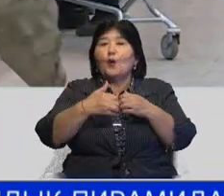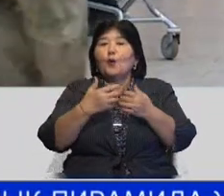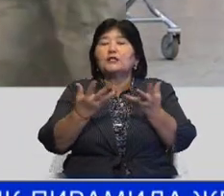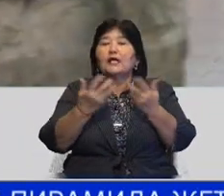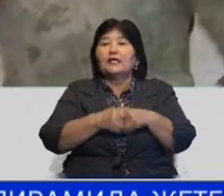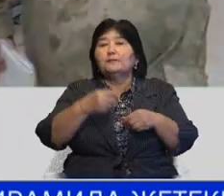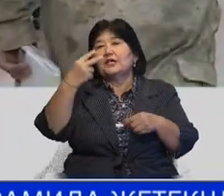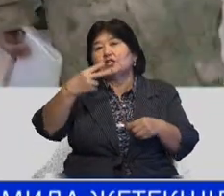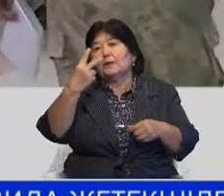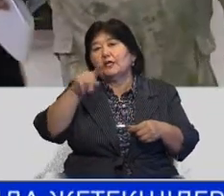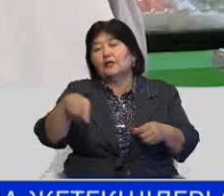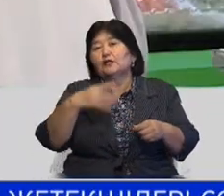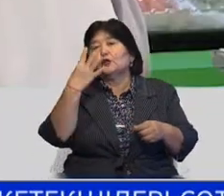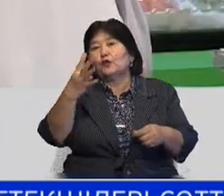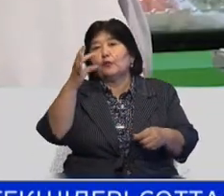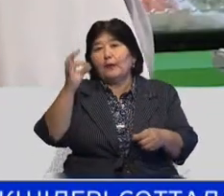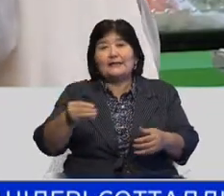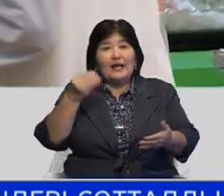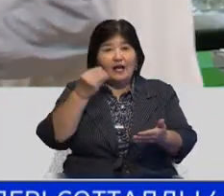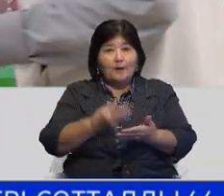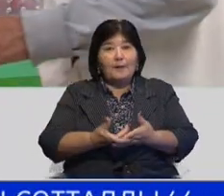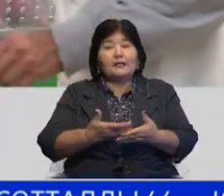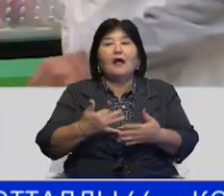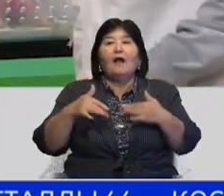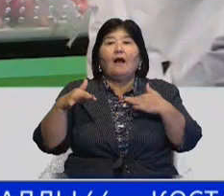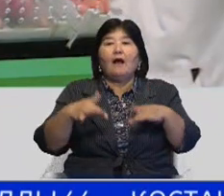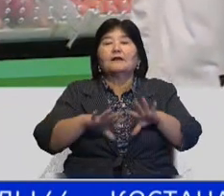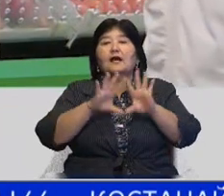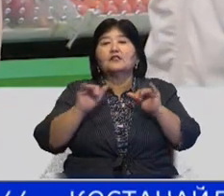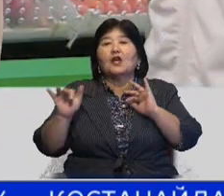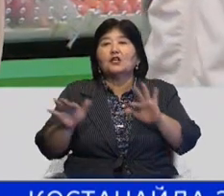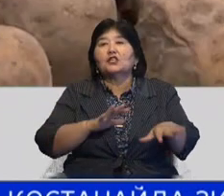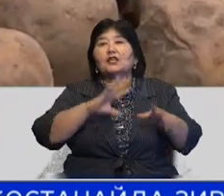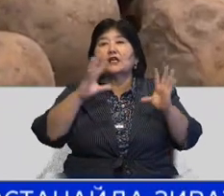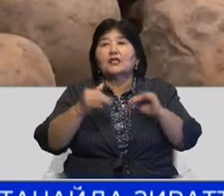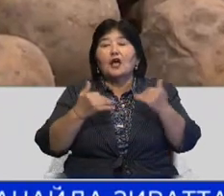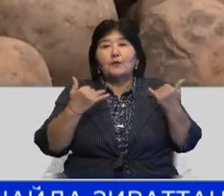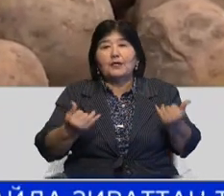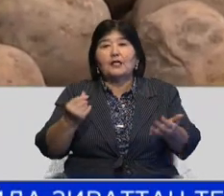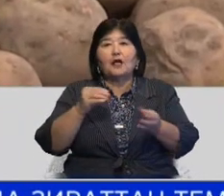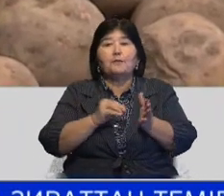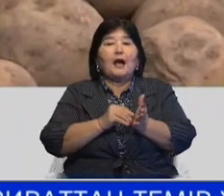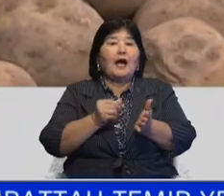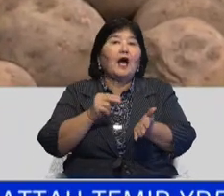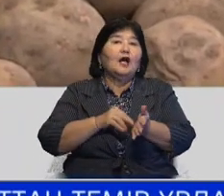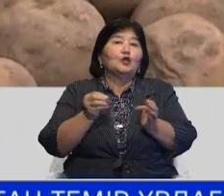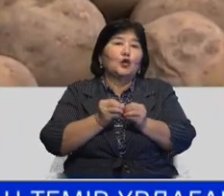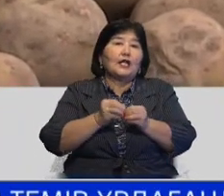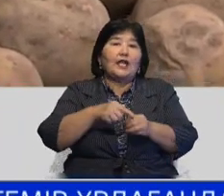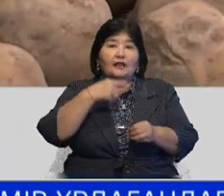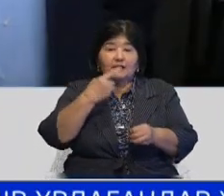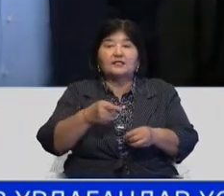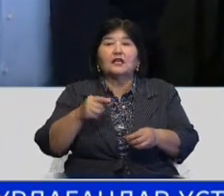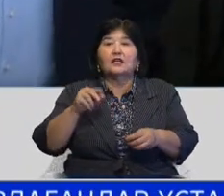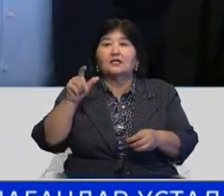есеппен 22.4%-ға қымбаттаған. Атқарылған кешенді іс-шаралар нәтижесінде биыл баға тұрақталды дейді жауаптылар.